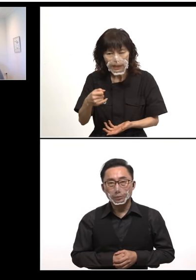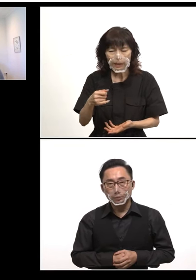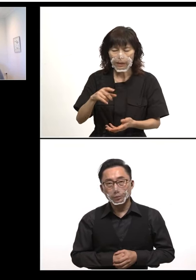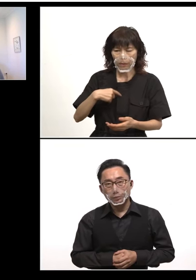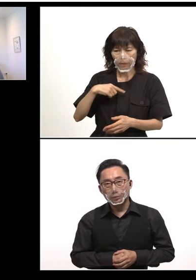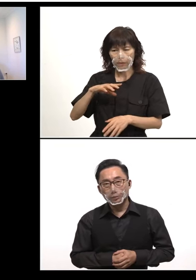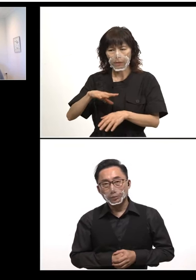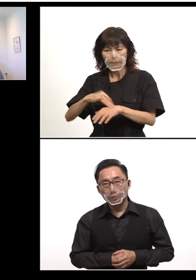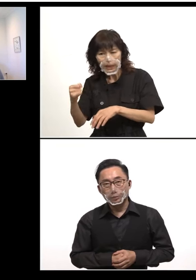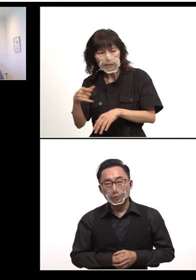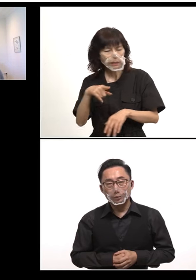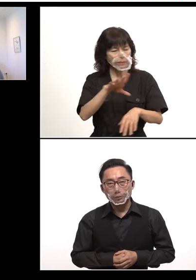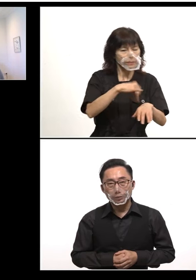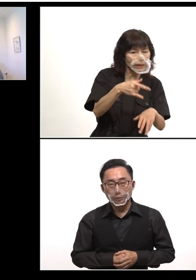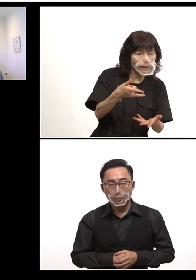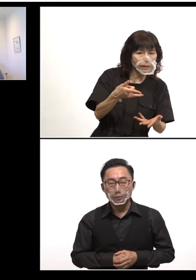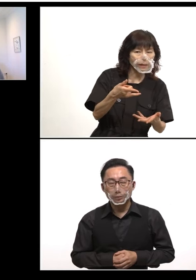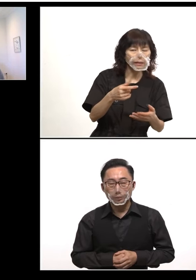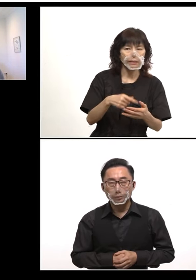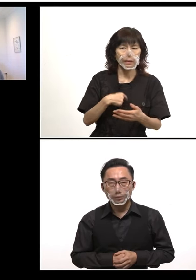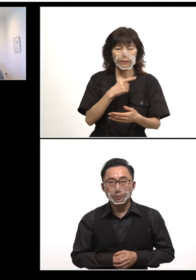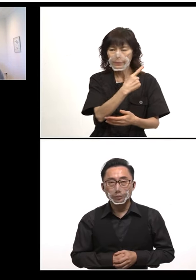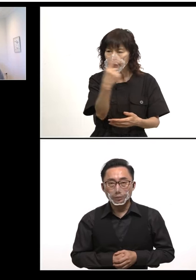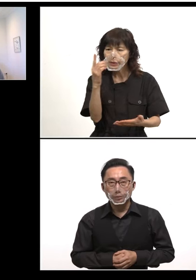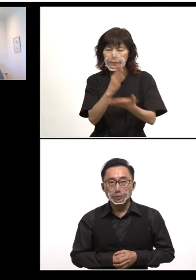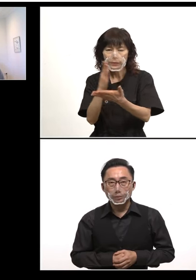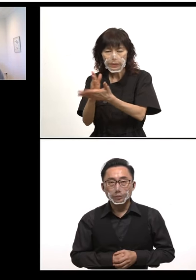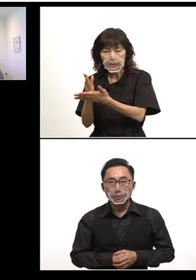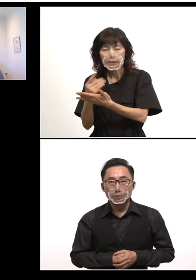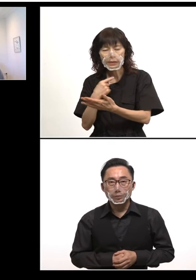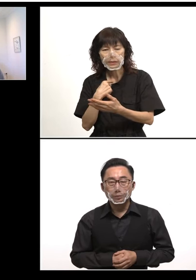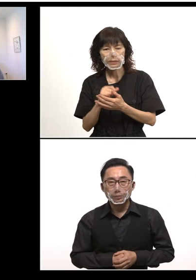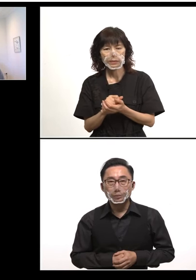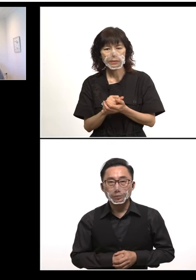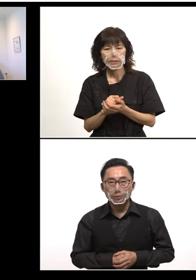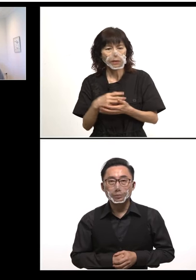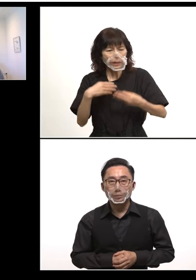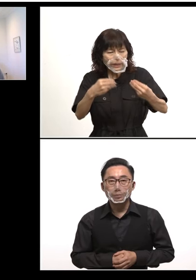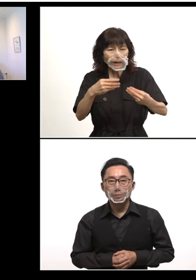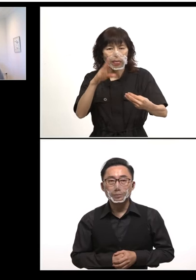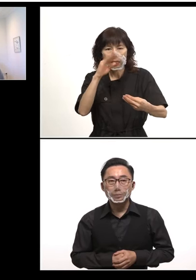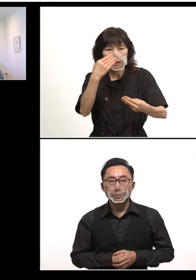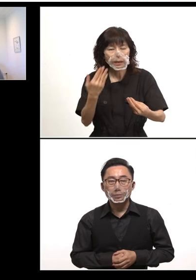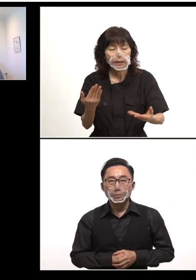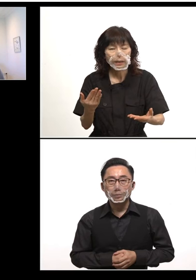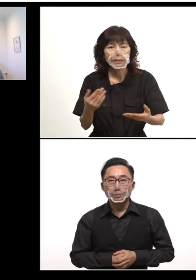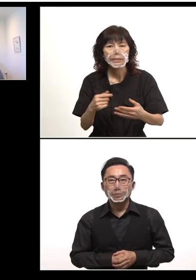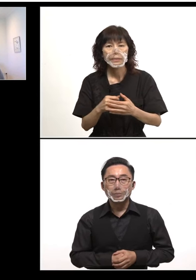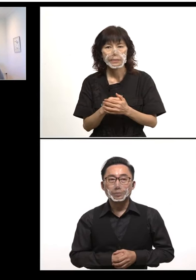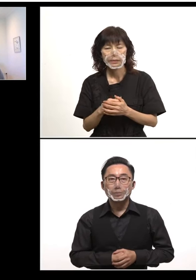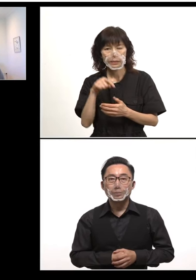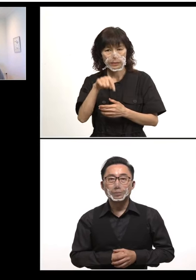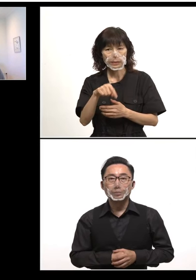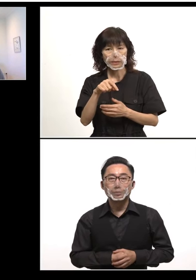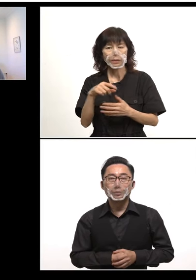係咪我哋唔認識唔同嘅所謂唔同嘅需要，所以我哋變咗唔識教其實？咁我覺得呢一個發